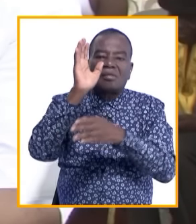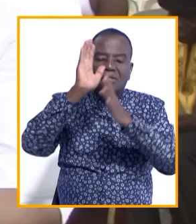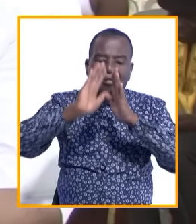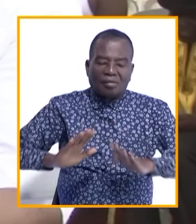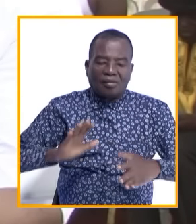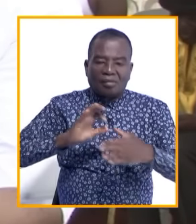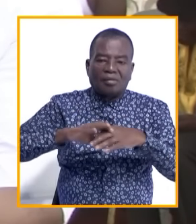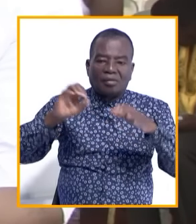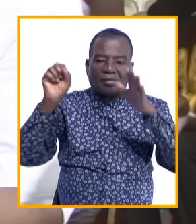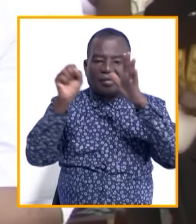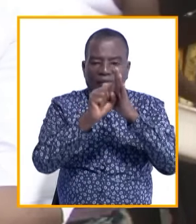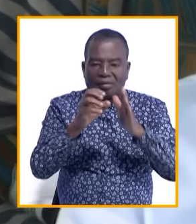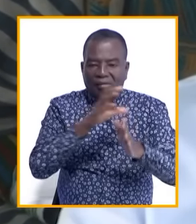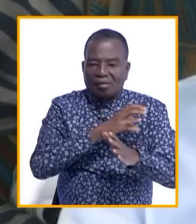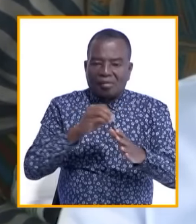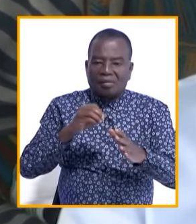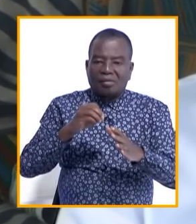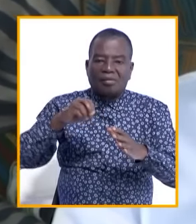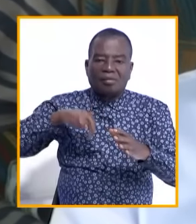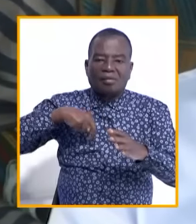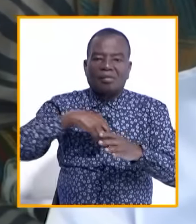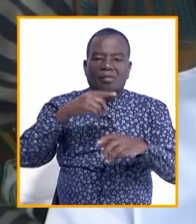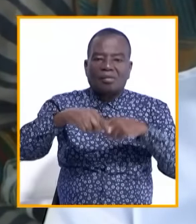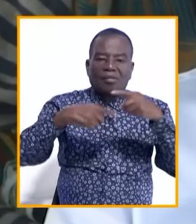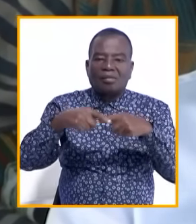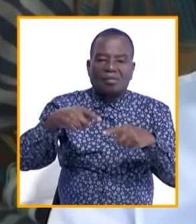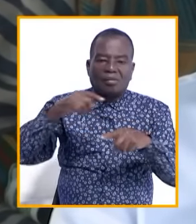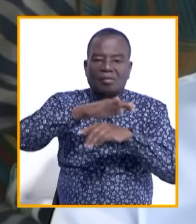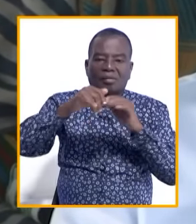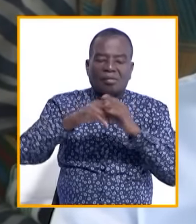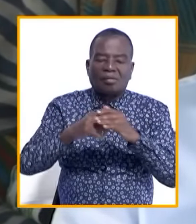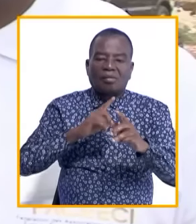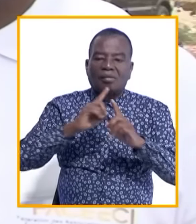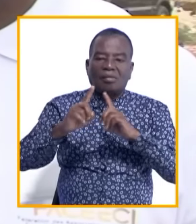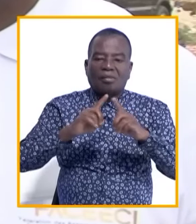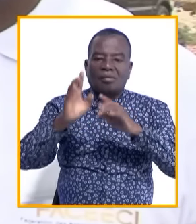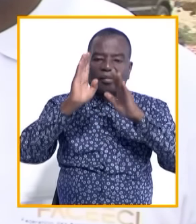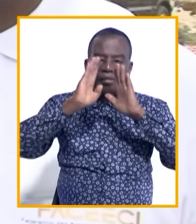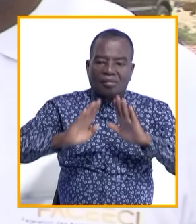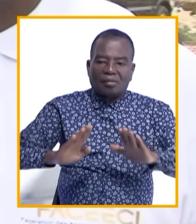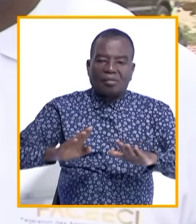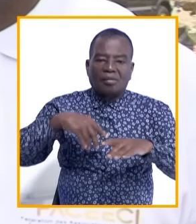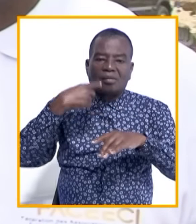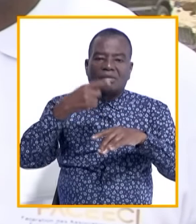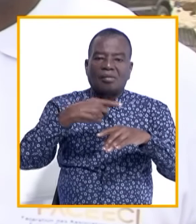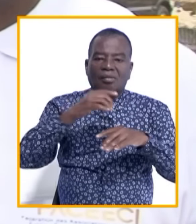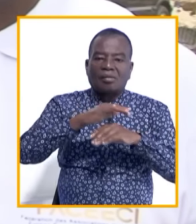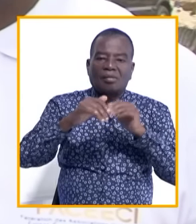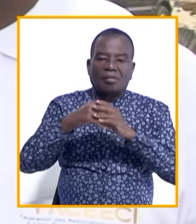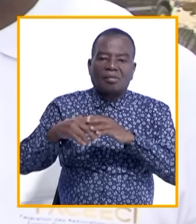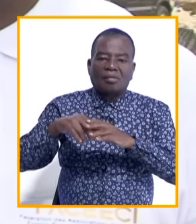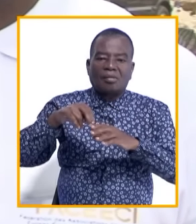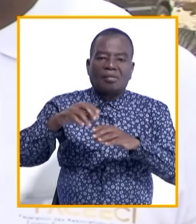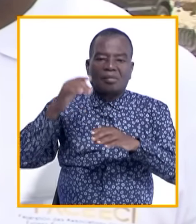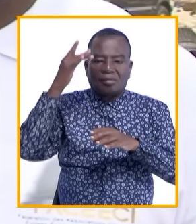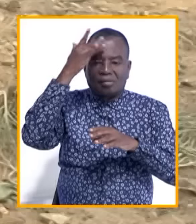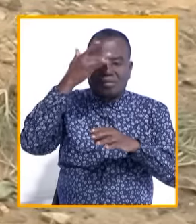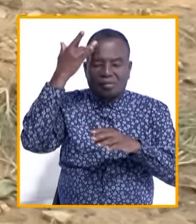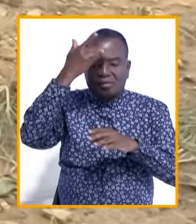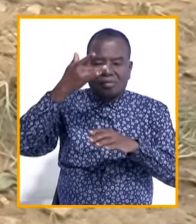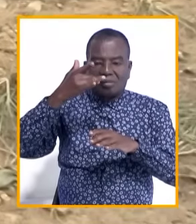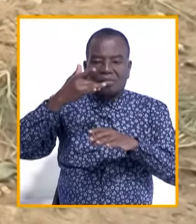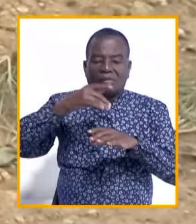la paix, c'est quelque chose de très symbolique parce que nous sommes les dépositaires de la paix. Et donc nous allons dans le sens de tout ce qui parle de la paix. Tout ce qui